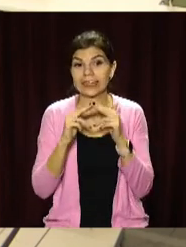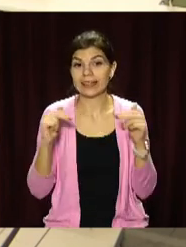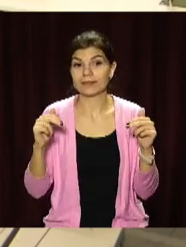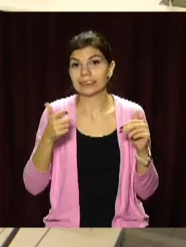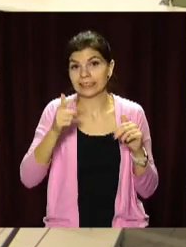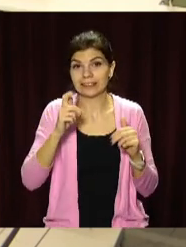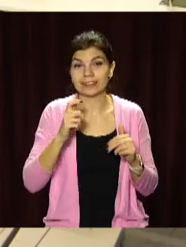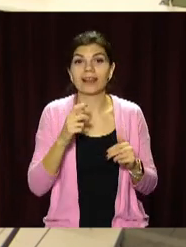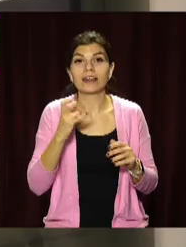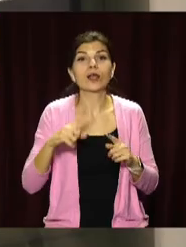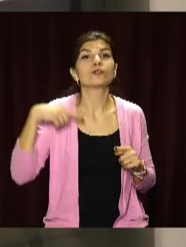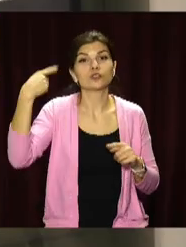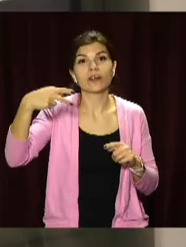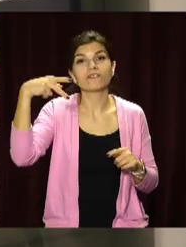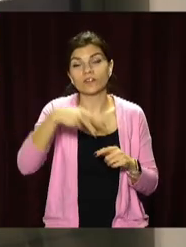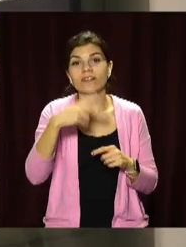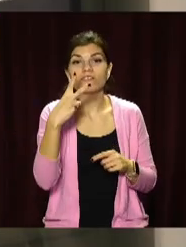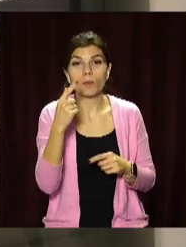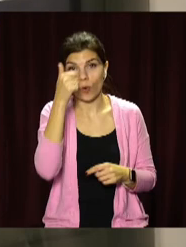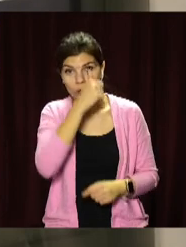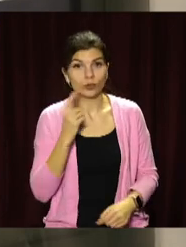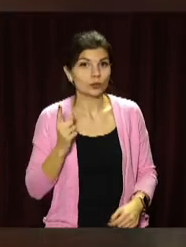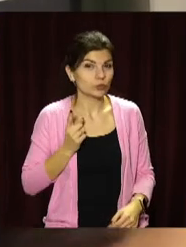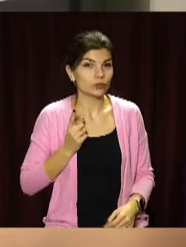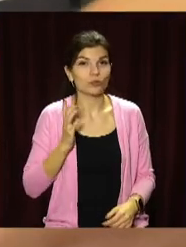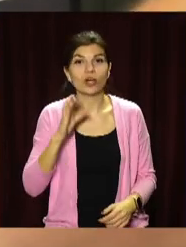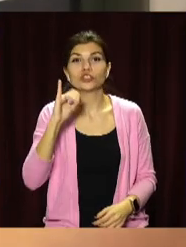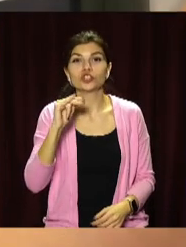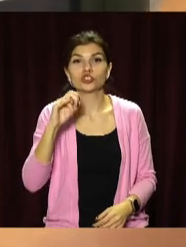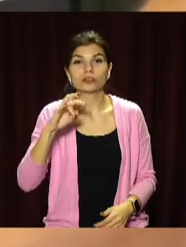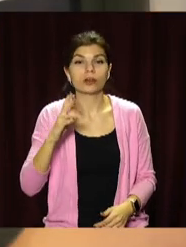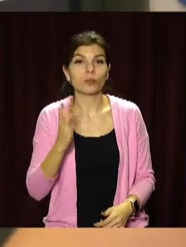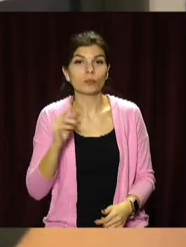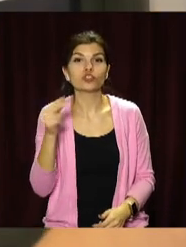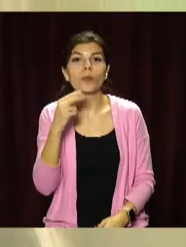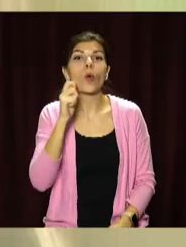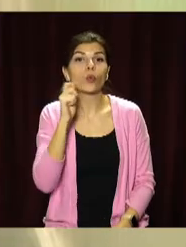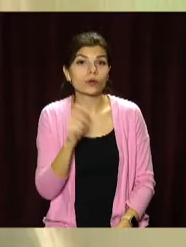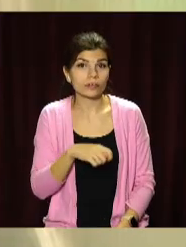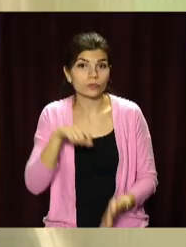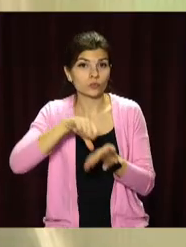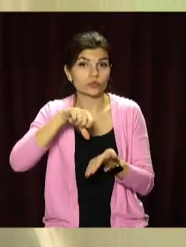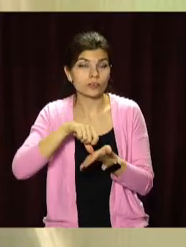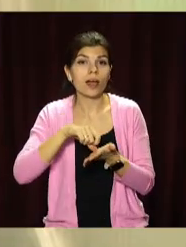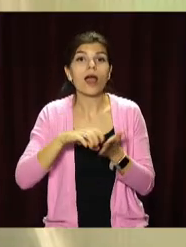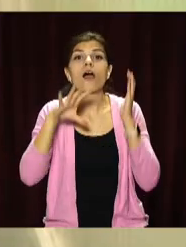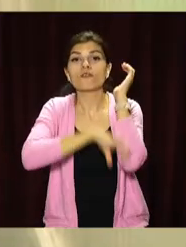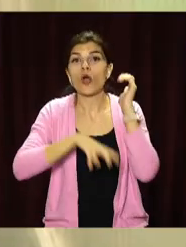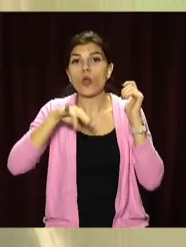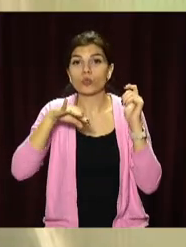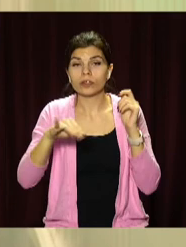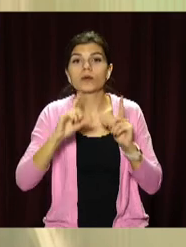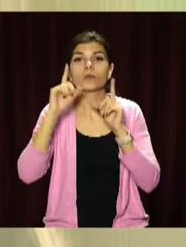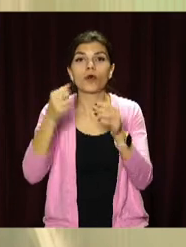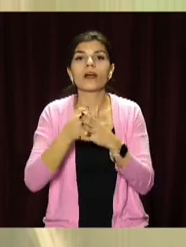стрільці покладають на наступний 2021 рік. Вже у січні відбудеться чемпіонат України, а наприкінці лютого вони